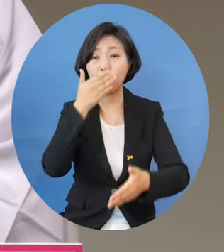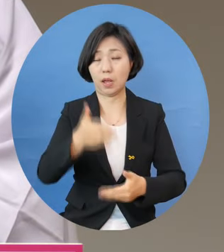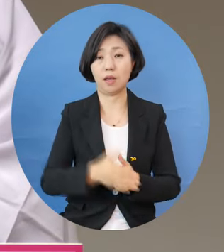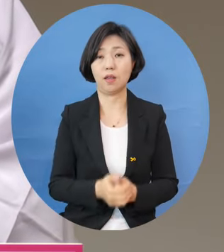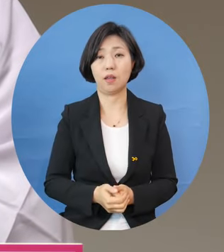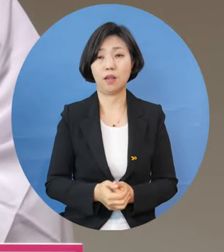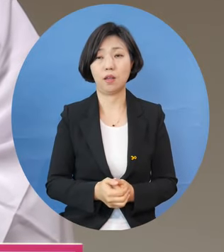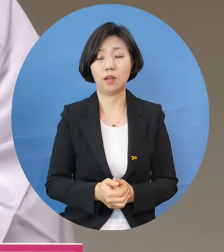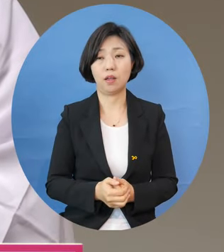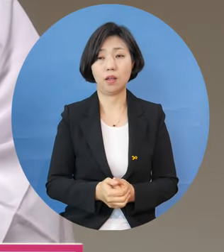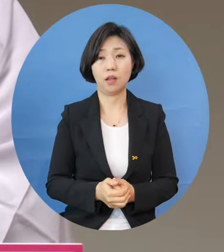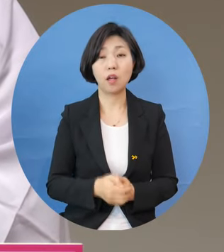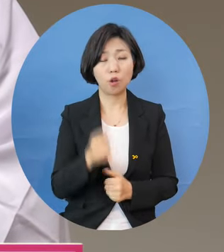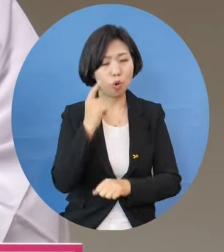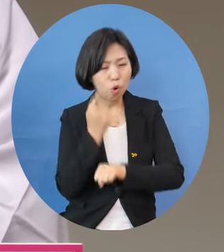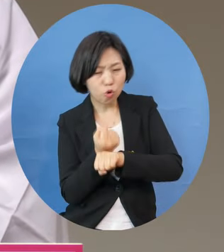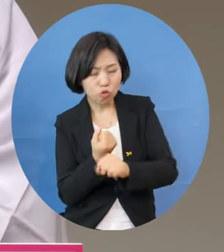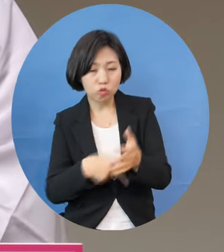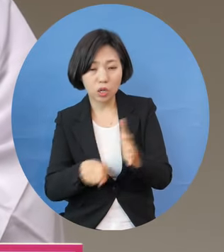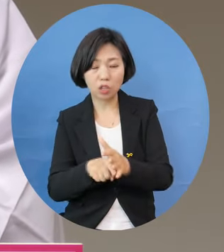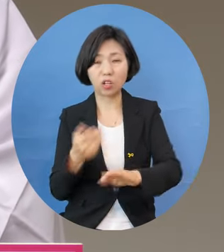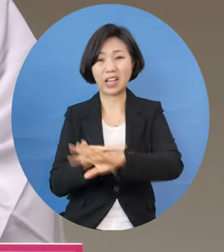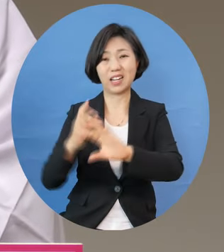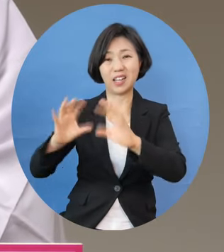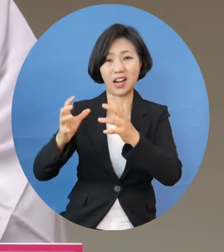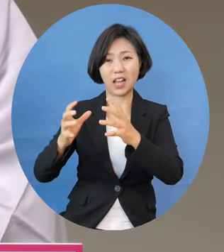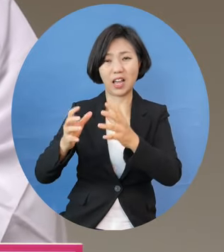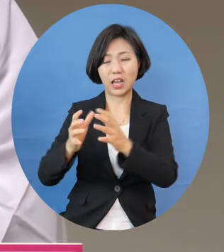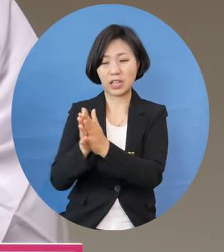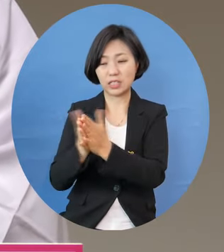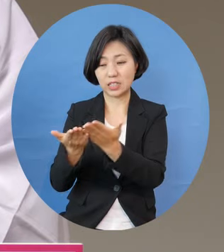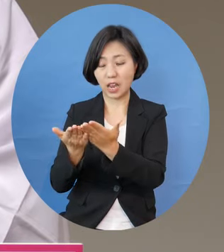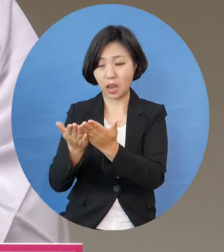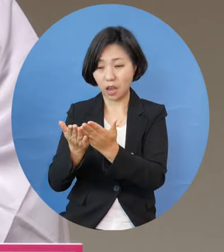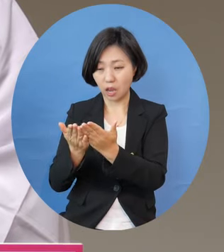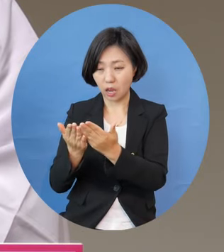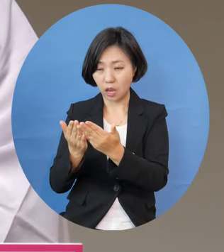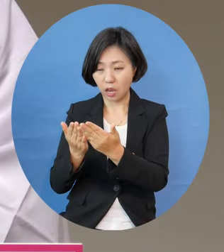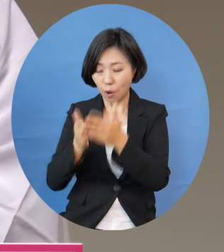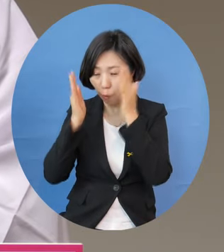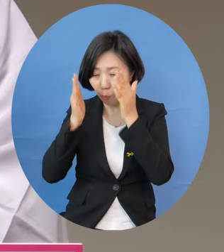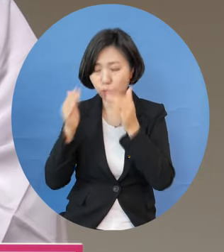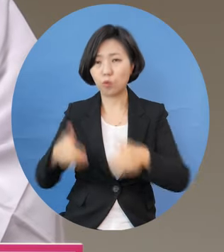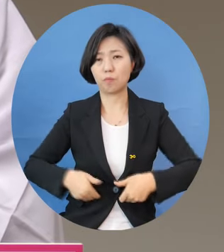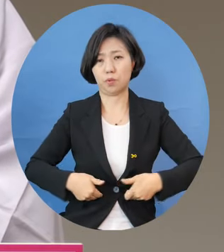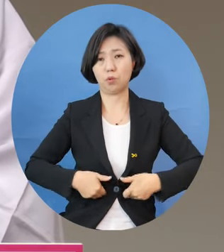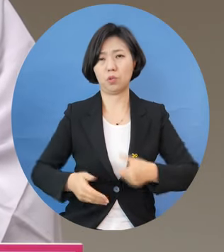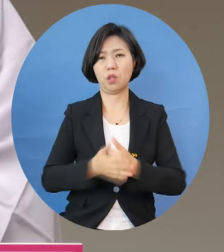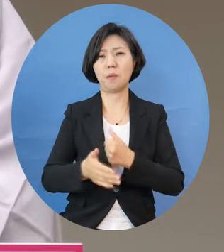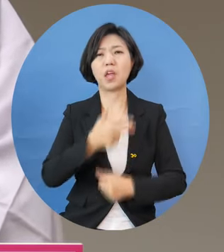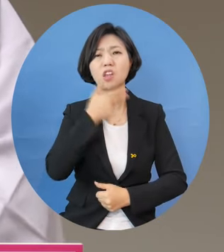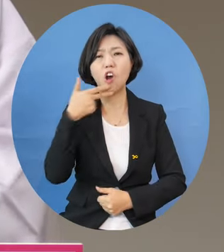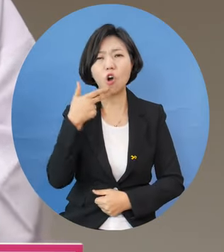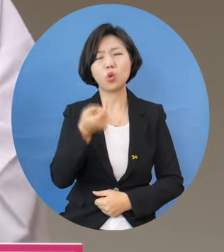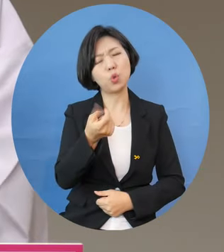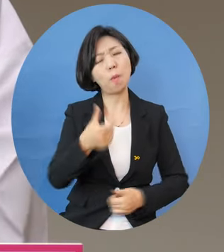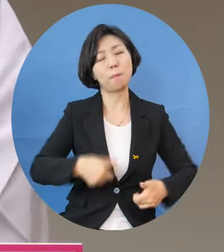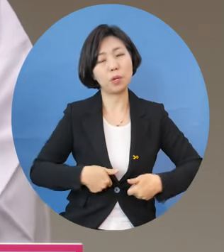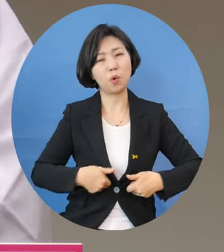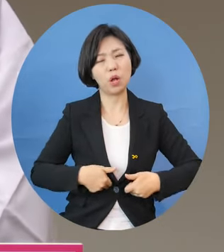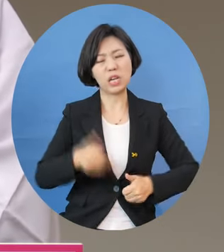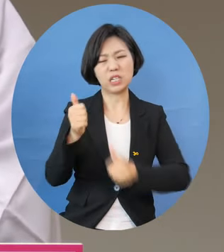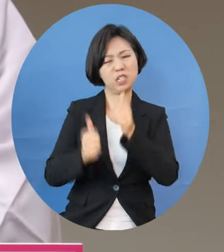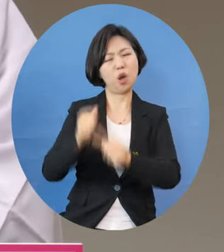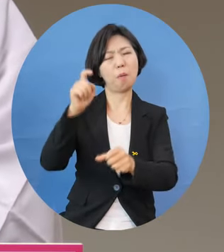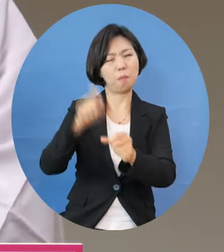이제 그거를 연구하려면 외국 책도 봐야 되니까 영어가 좀 필요해야 안 해요? 필요하죠. 필요해요. 근데 영어를 시험